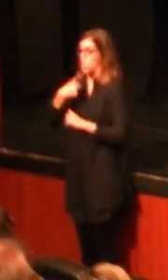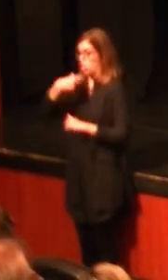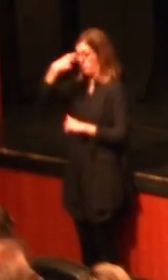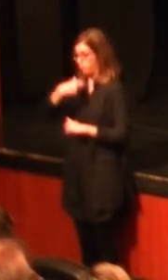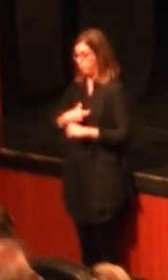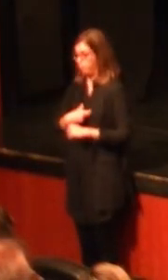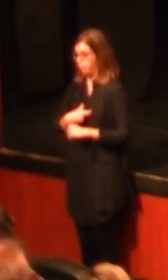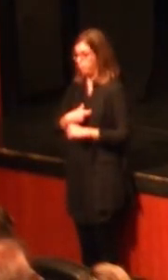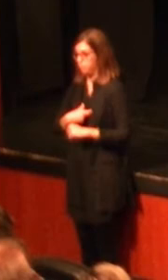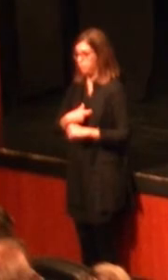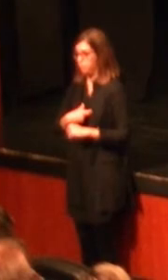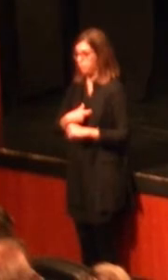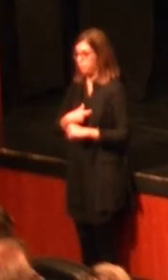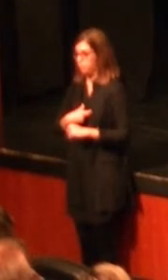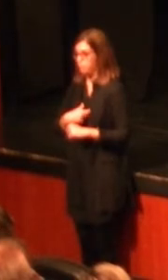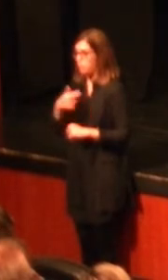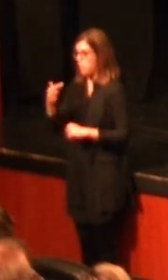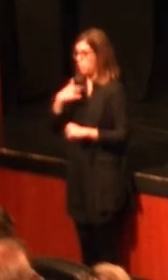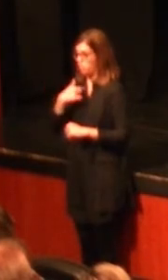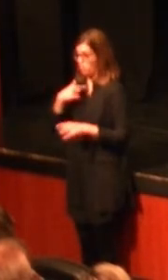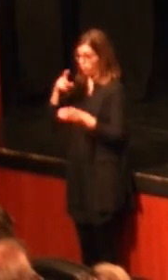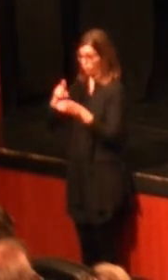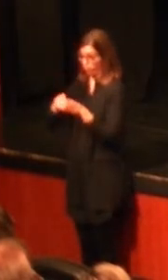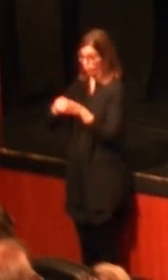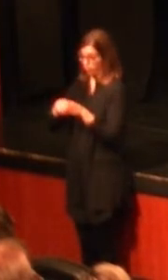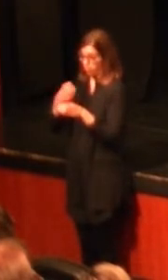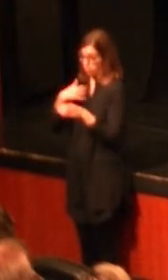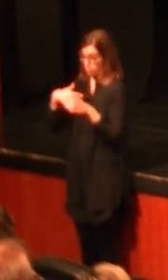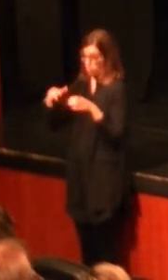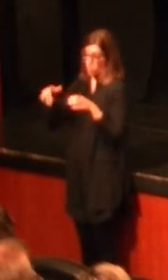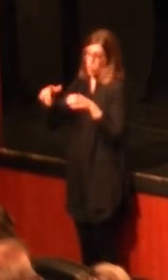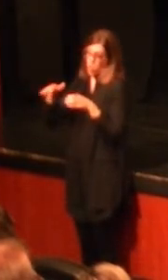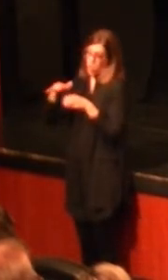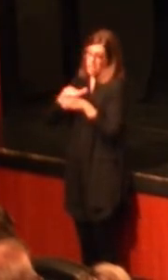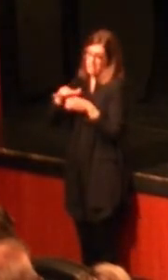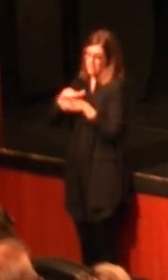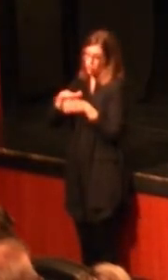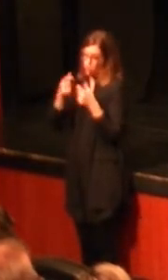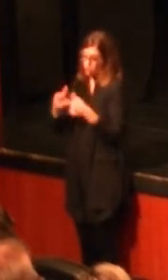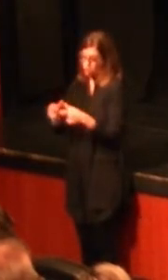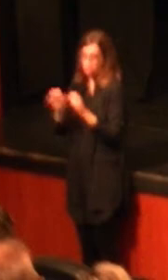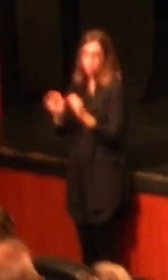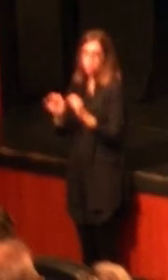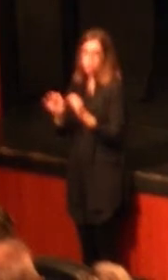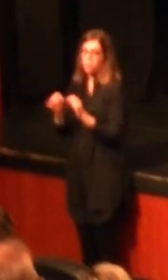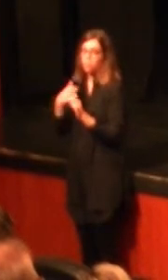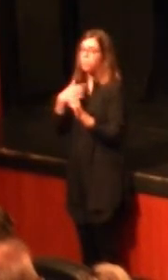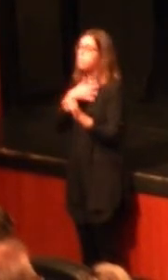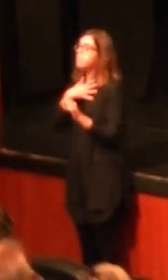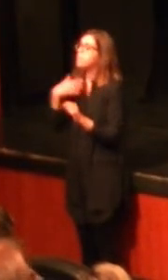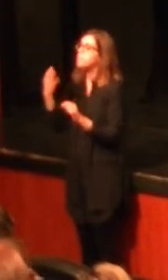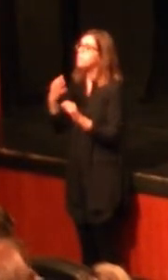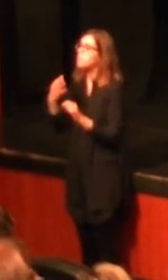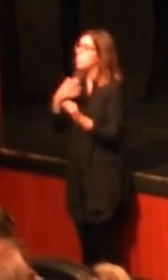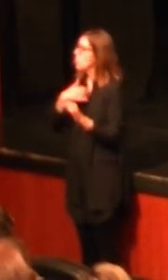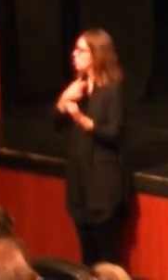particularment, i la meva participació en el que pugui ser en el sector, que també és una cosa important, el que voldria és que no hi